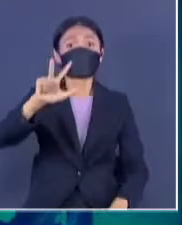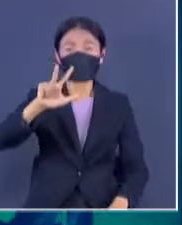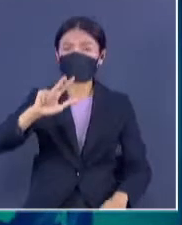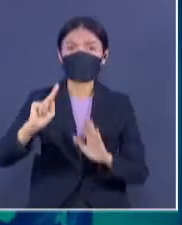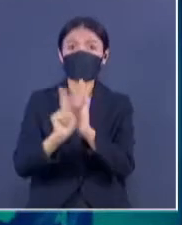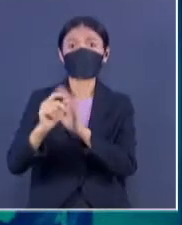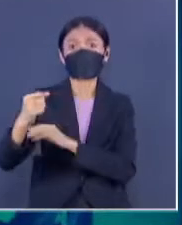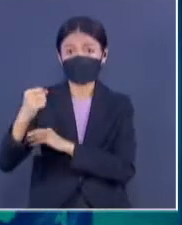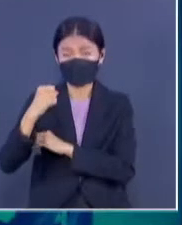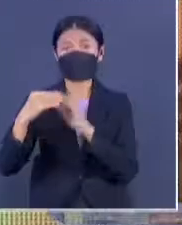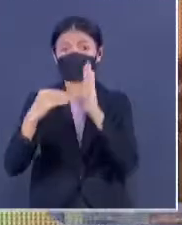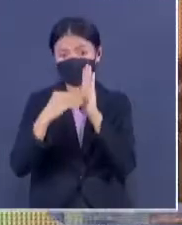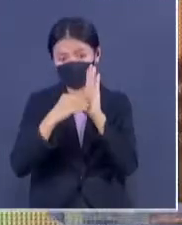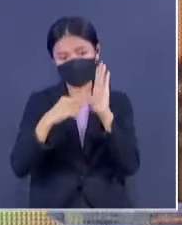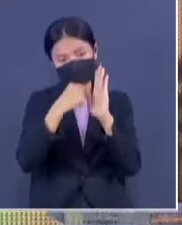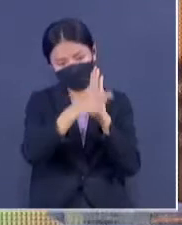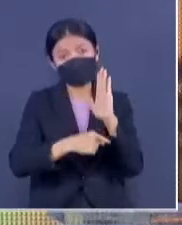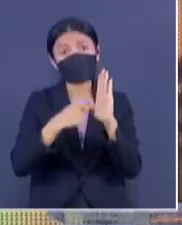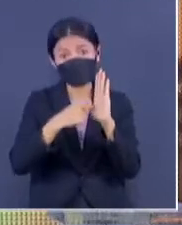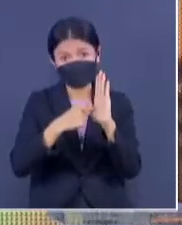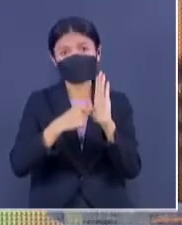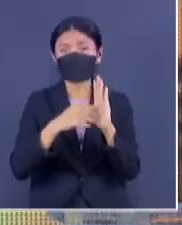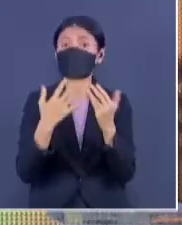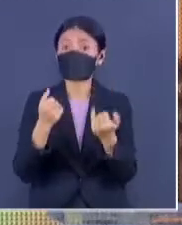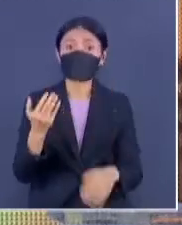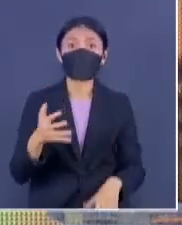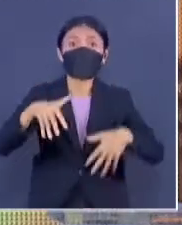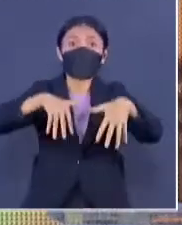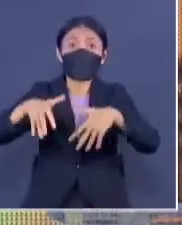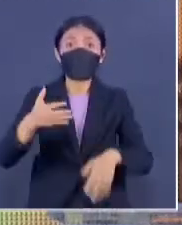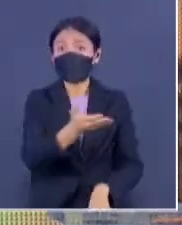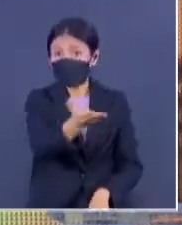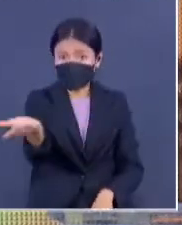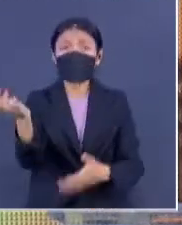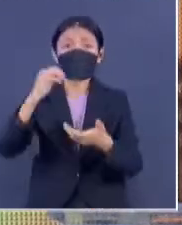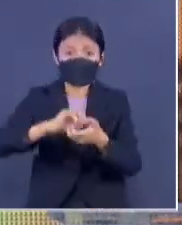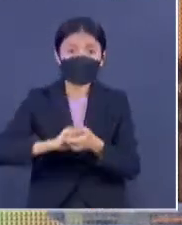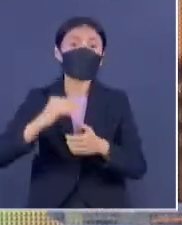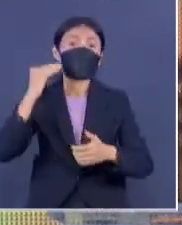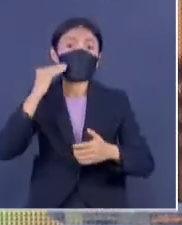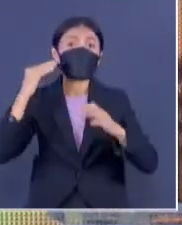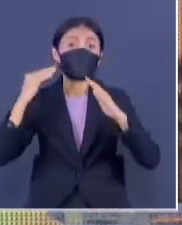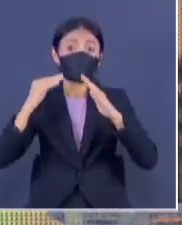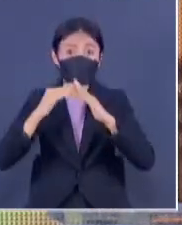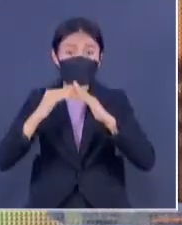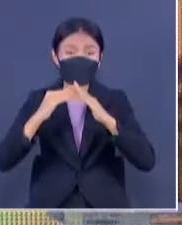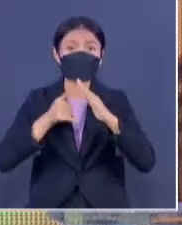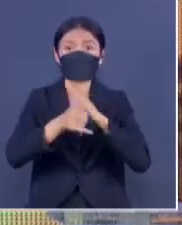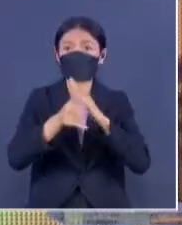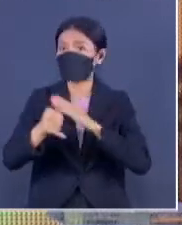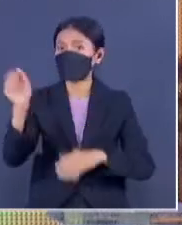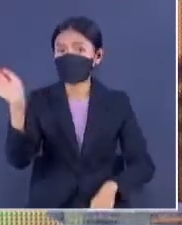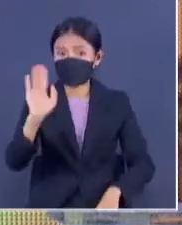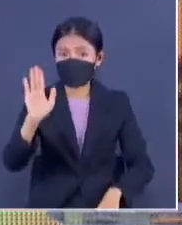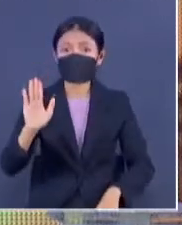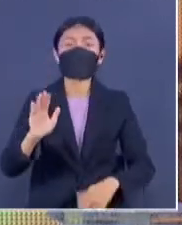ในกรุงเทพมหานครรวมทั้งปริมณฑลนะคะขอความร่วมมือจากพี่น้องประชาชนค่ะงดออกนอกเคหสถานรวมทั้งที่พำนักในช่